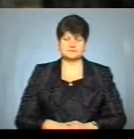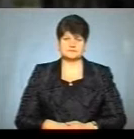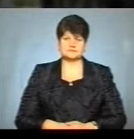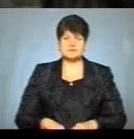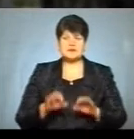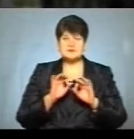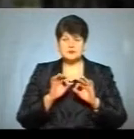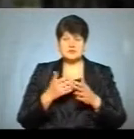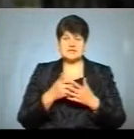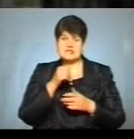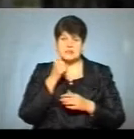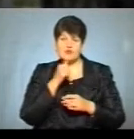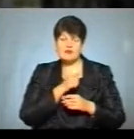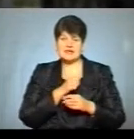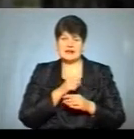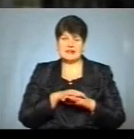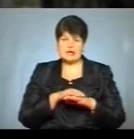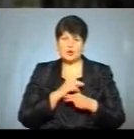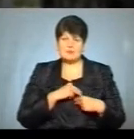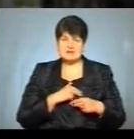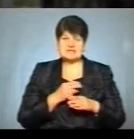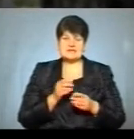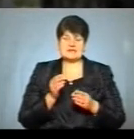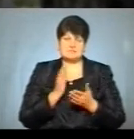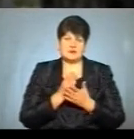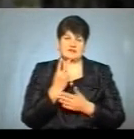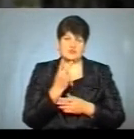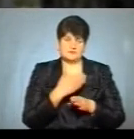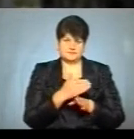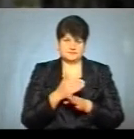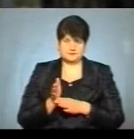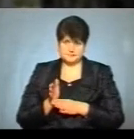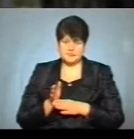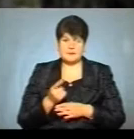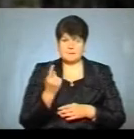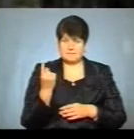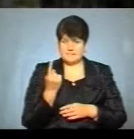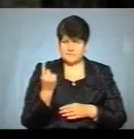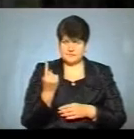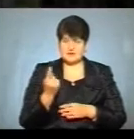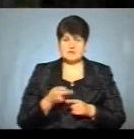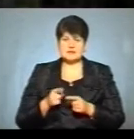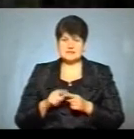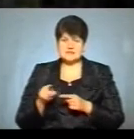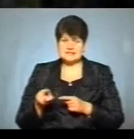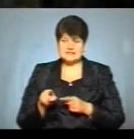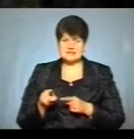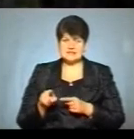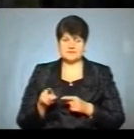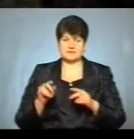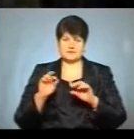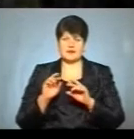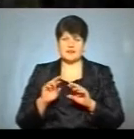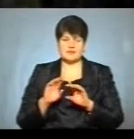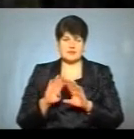Скажем так, тіньовий ринок праці, він складається з двох частин. Це перше, це скажімо так, неформальний сектор